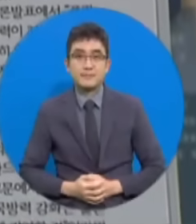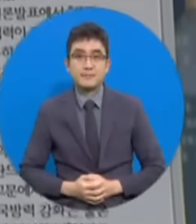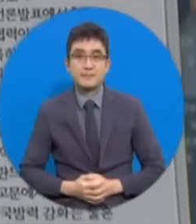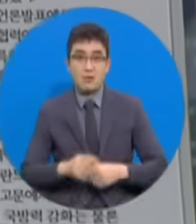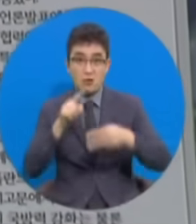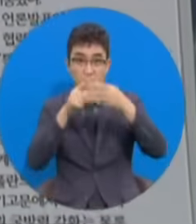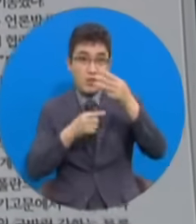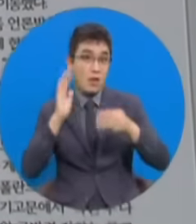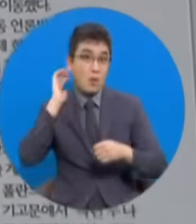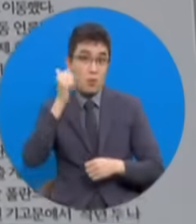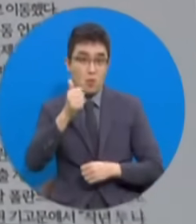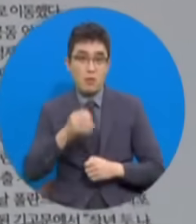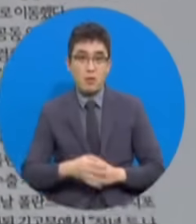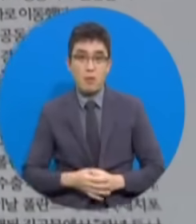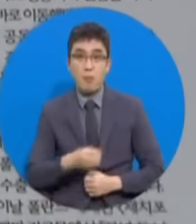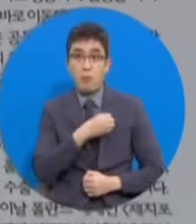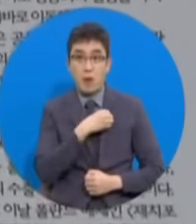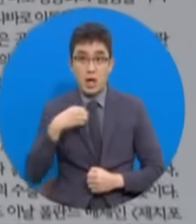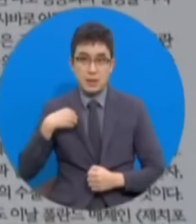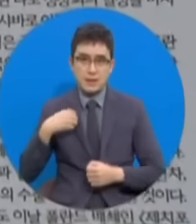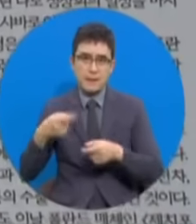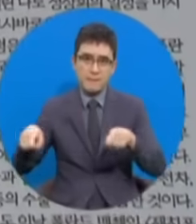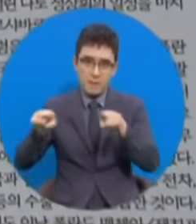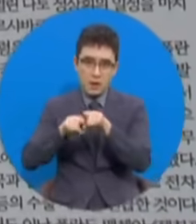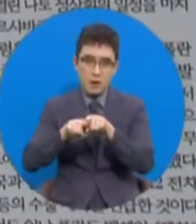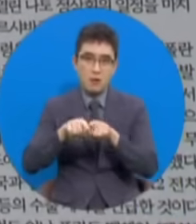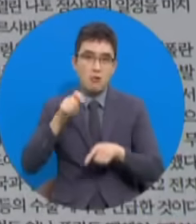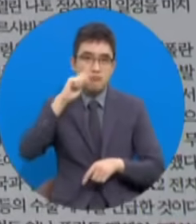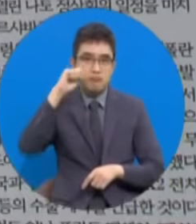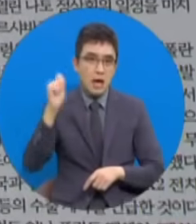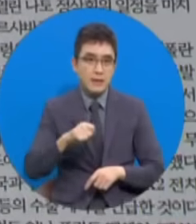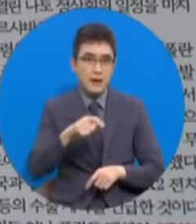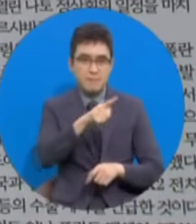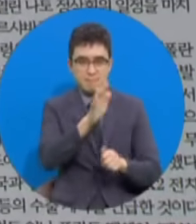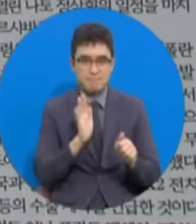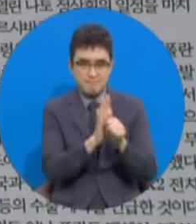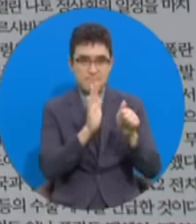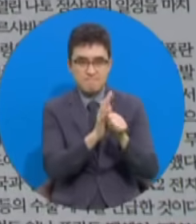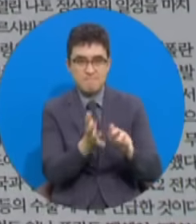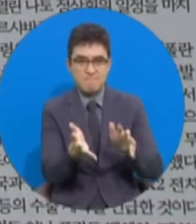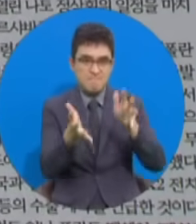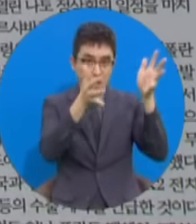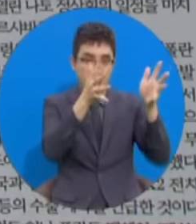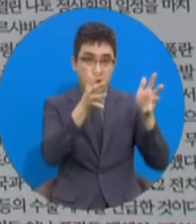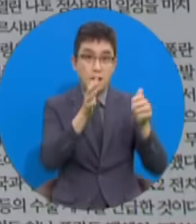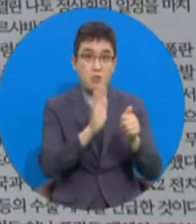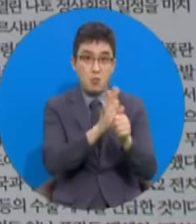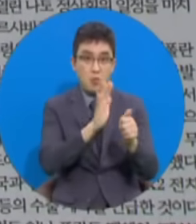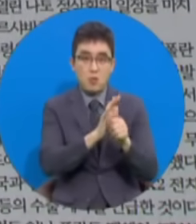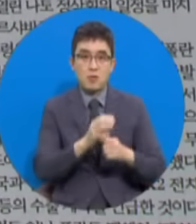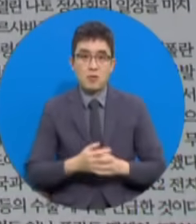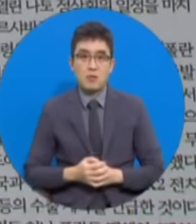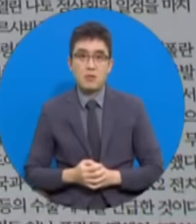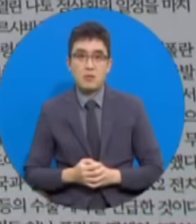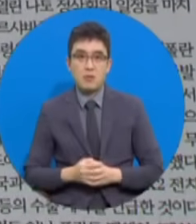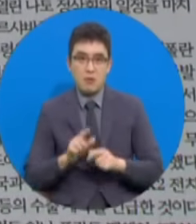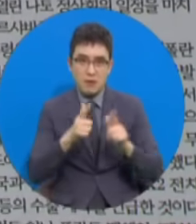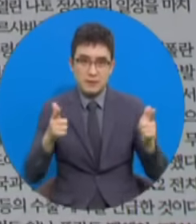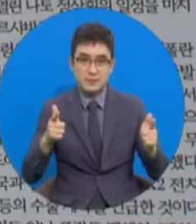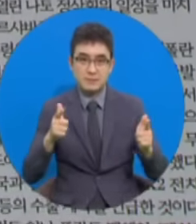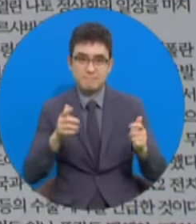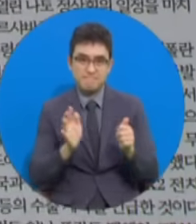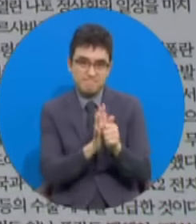윤 대통령이 폴란드와 함께 공조해서 우크라이나 재건하겠다라고 밝혔습니다. 방산, 원전 분야에서도 폴란드와